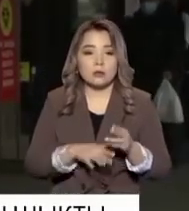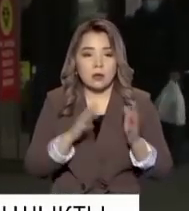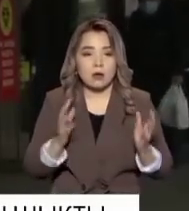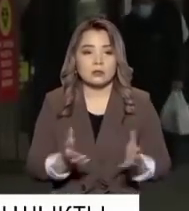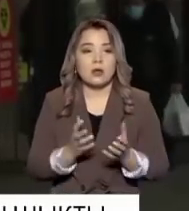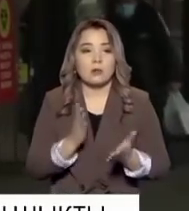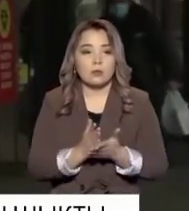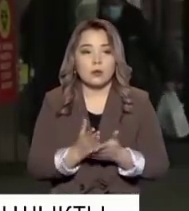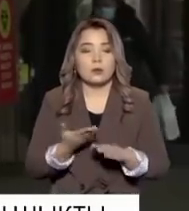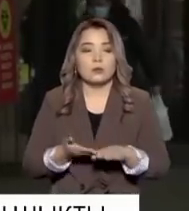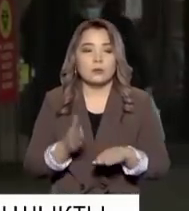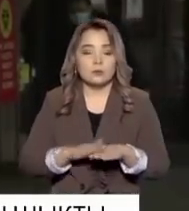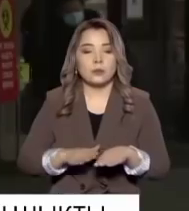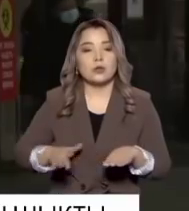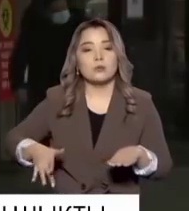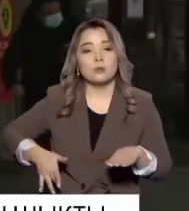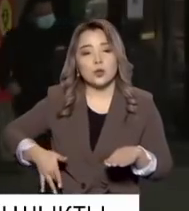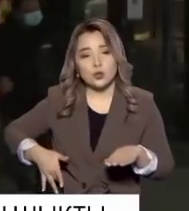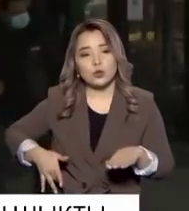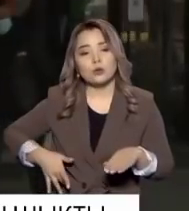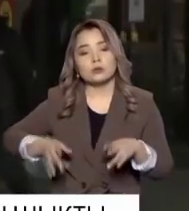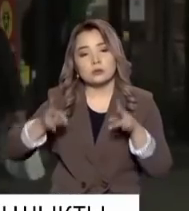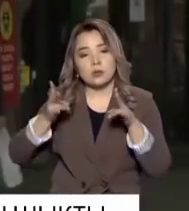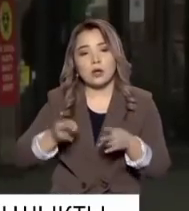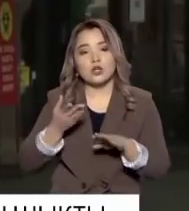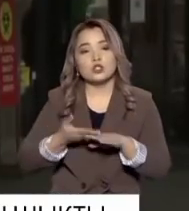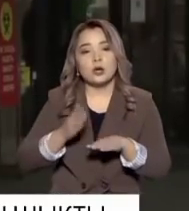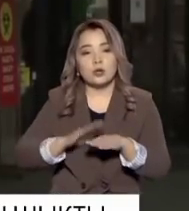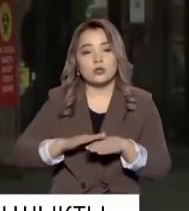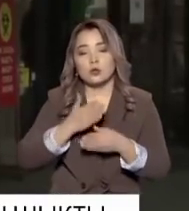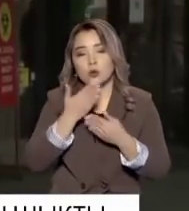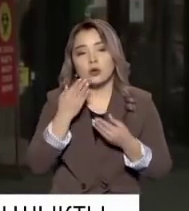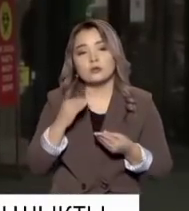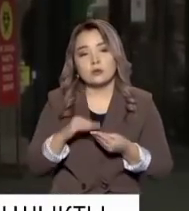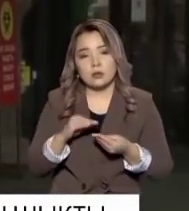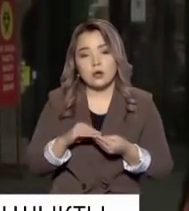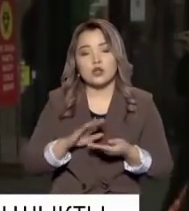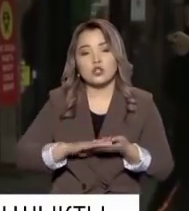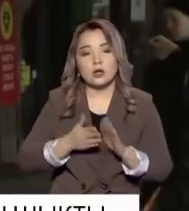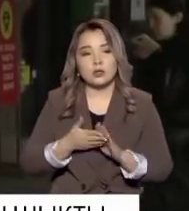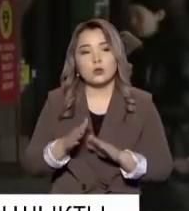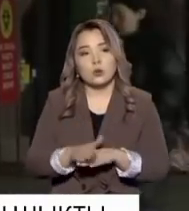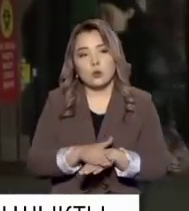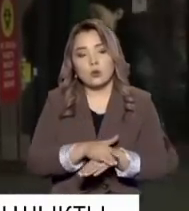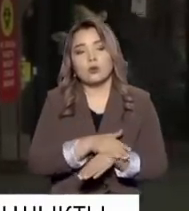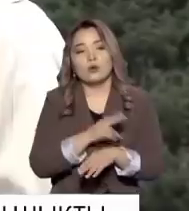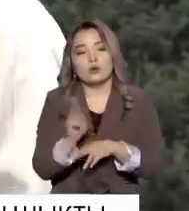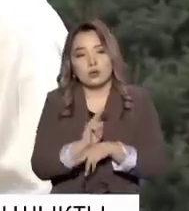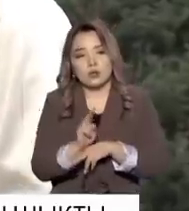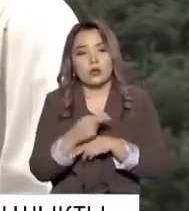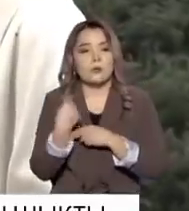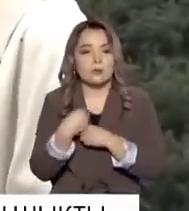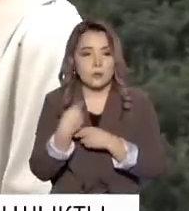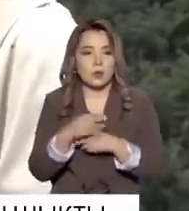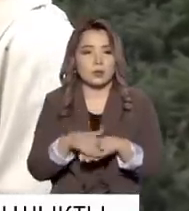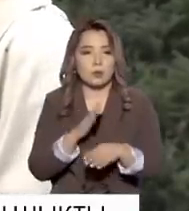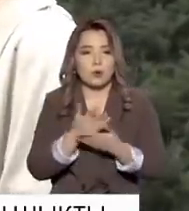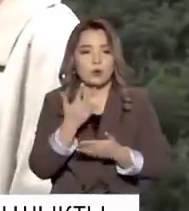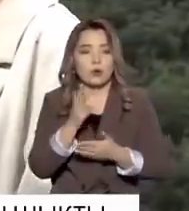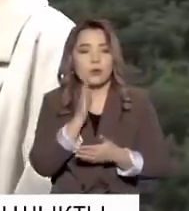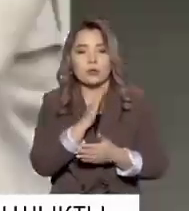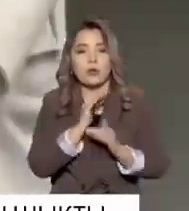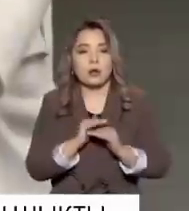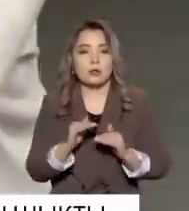қалды. Ең қиыны бүйрегім зардап шегіпті. Қазір жағдайым қалыпты, бірақ әлі ұзақ емделуім керек. Шолпан үш баланың